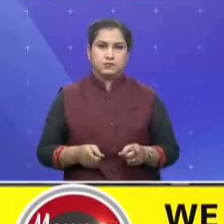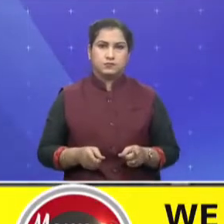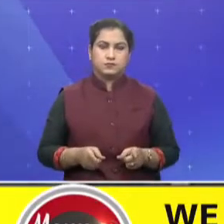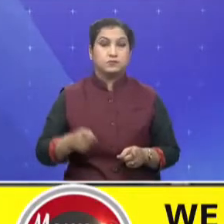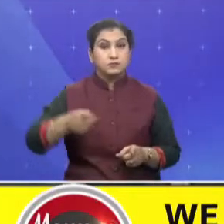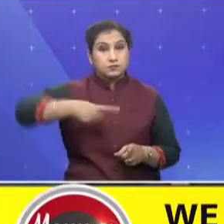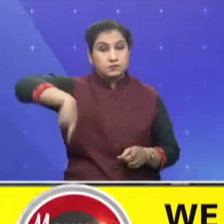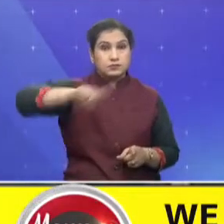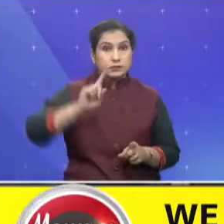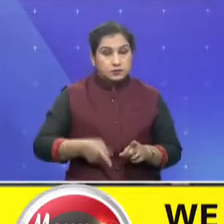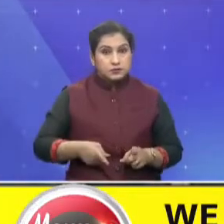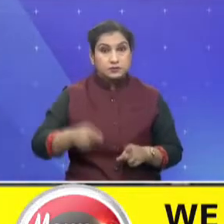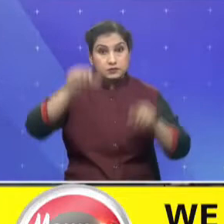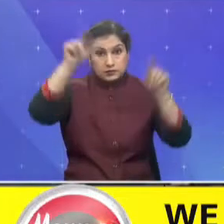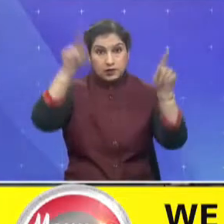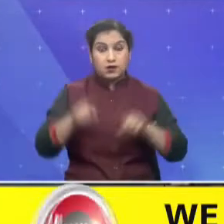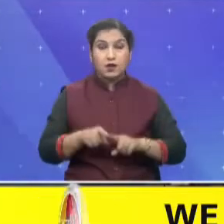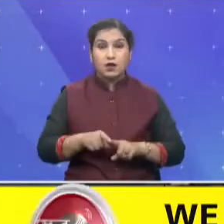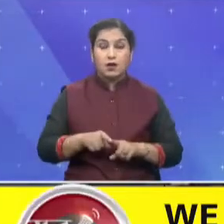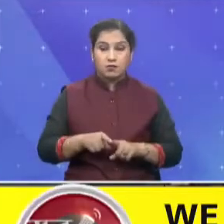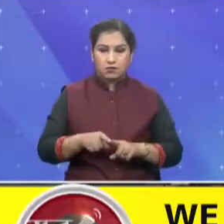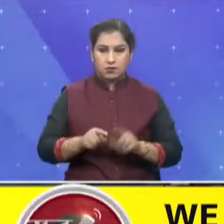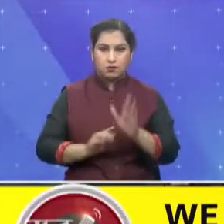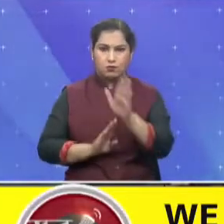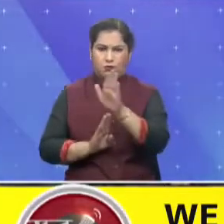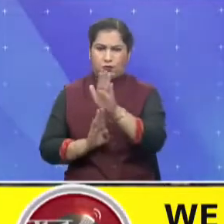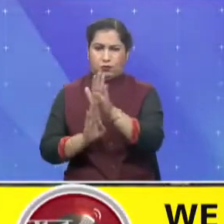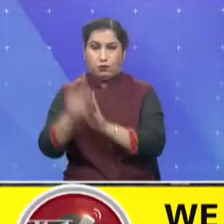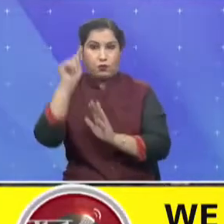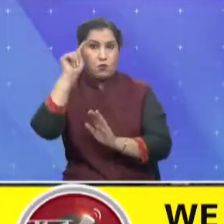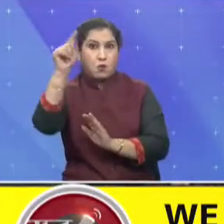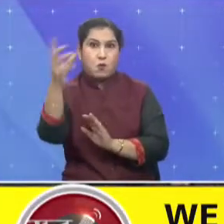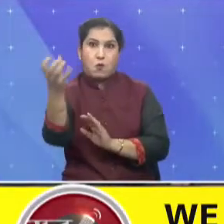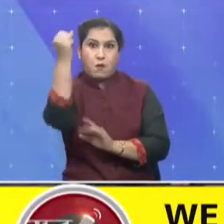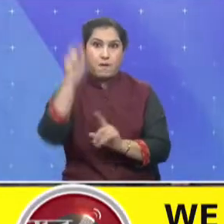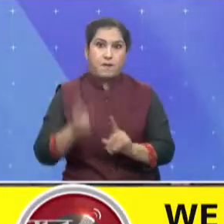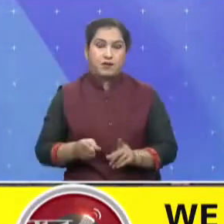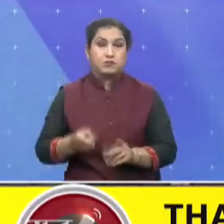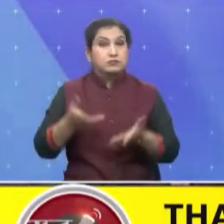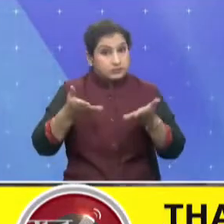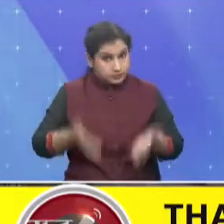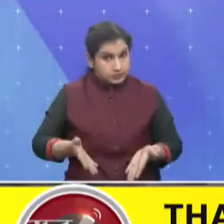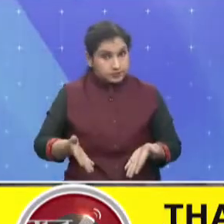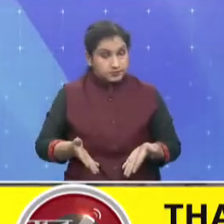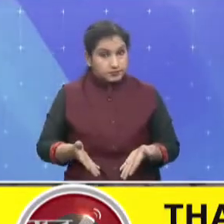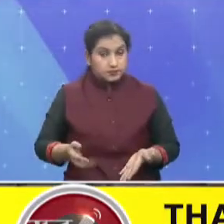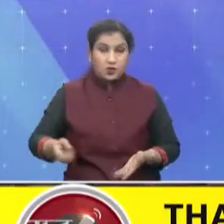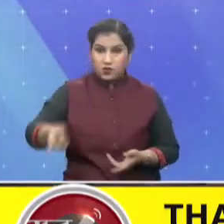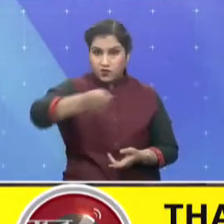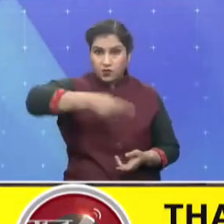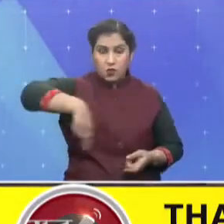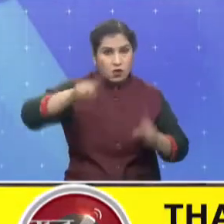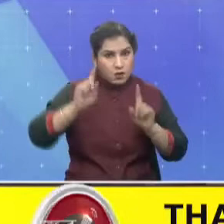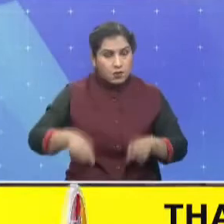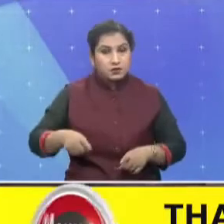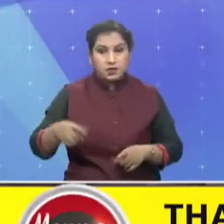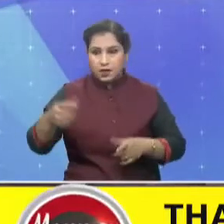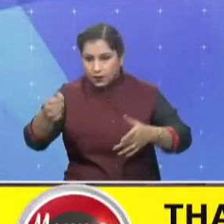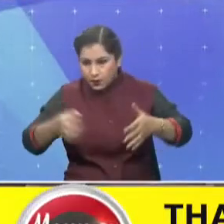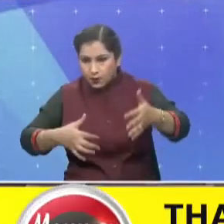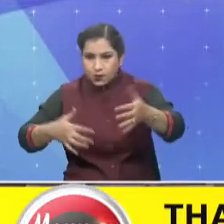हमें देश को विकास की नई ऊंचाई पर लेकर जाना है। इसलिए हमें अपने हर संसाधन